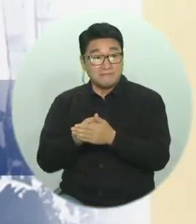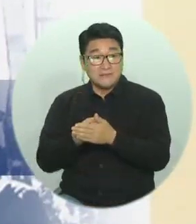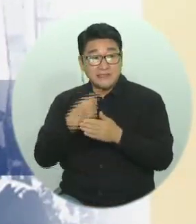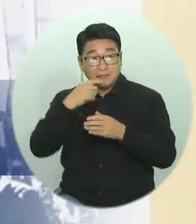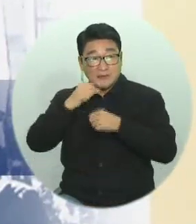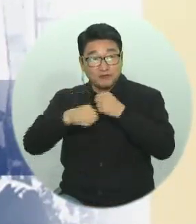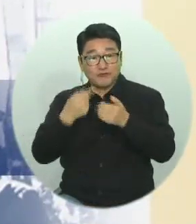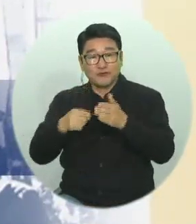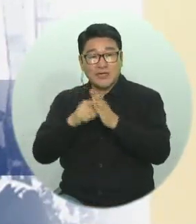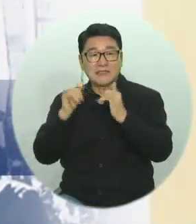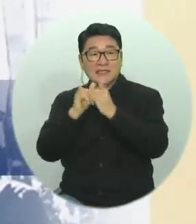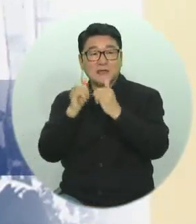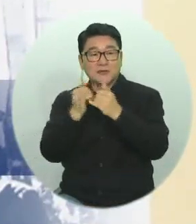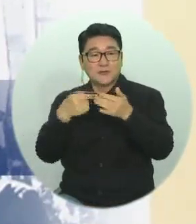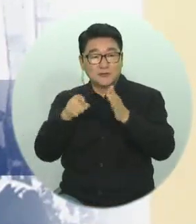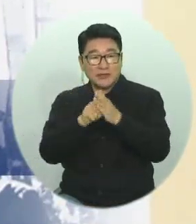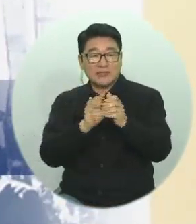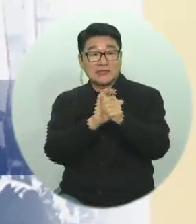선정됐습니다